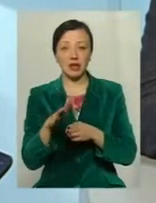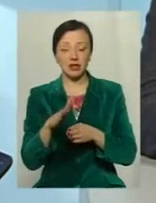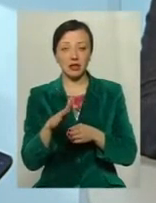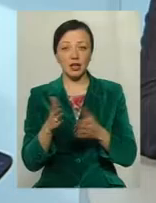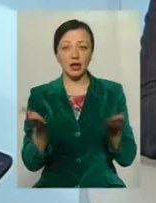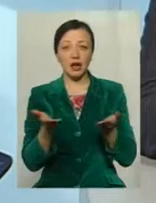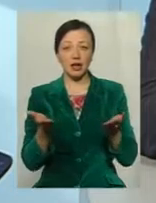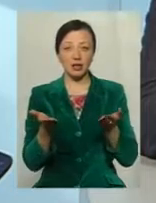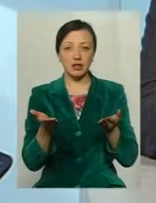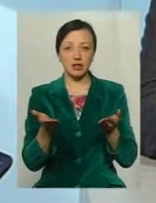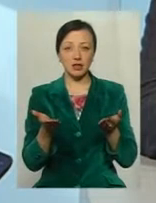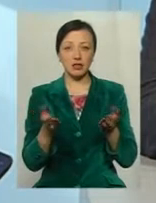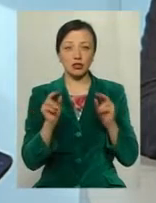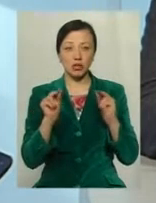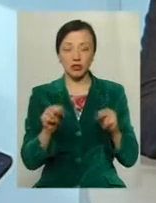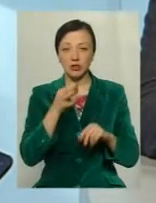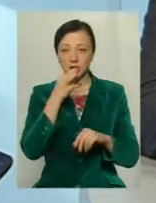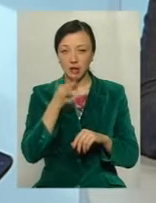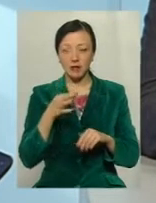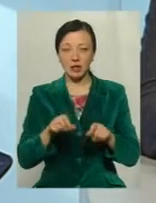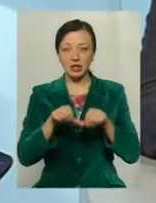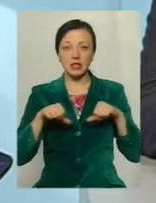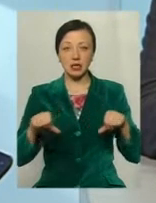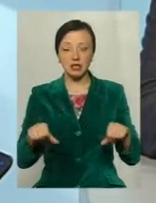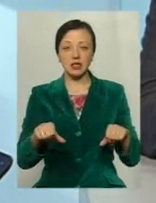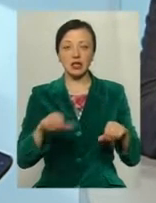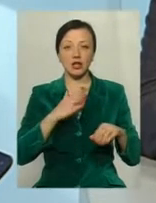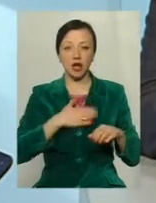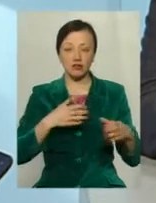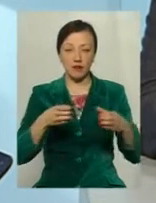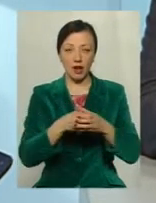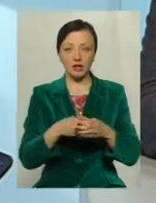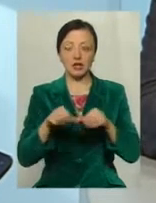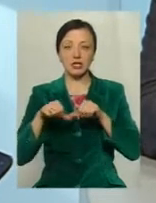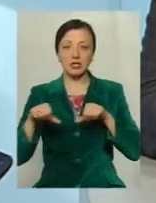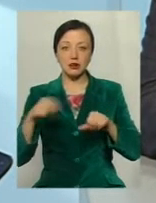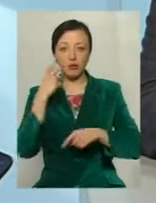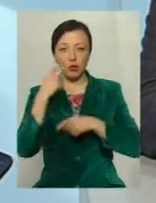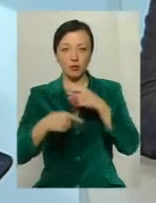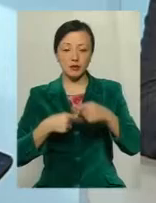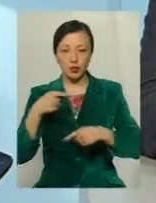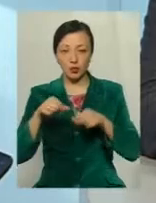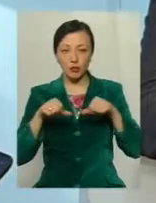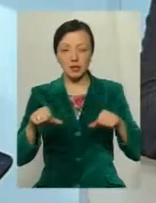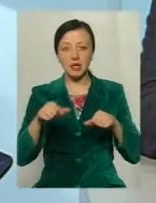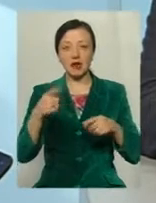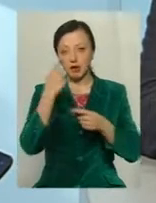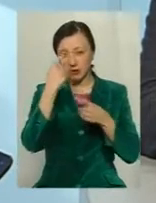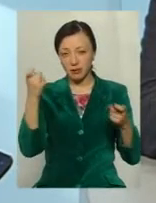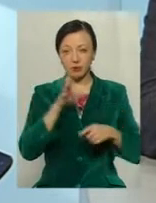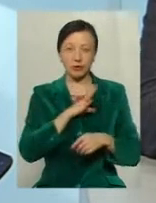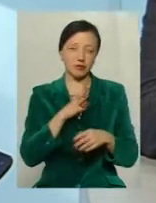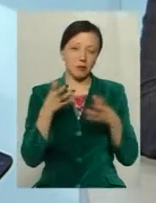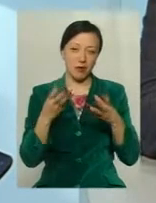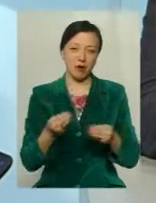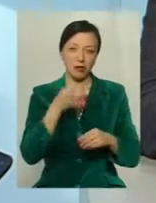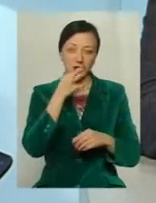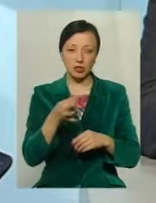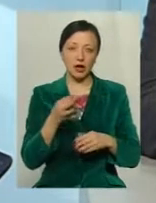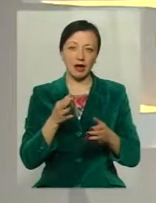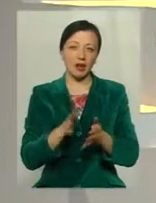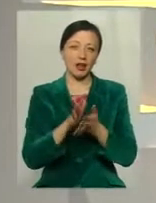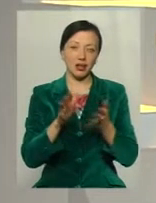підкоректувати. Я ще раз кажу, це питання, в першу чергу, це питання АТО, друге питання пріоритет. І коли звучить питання медицина